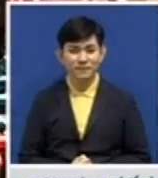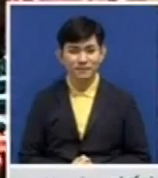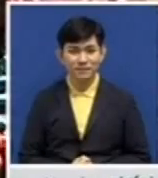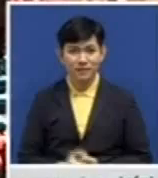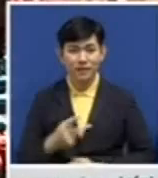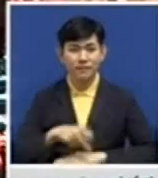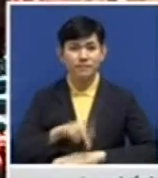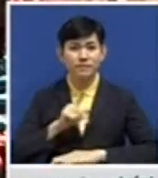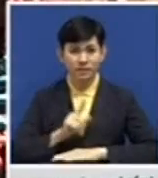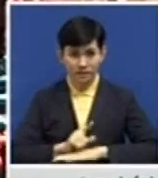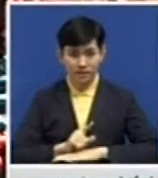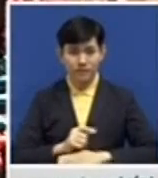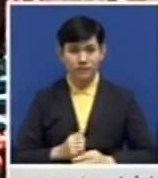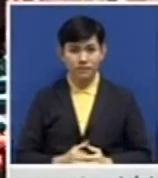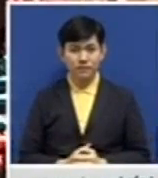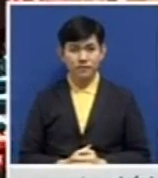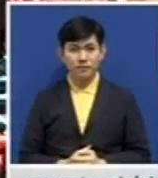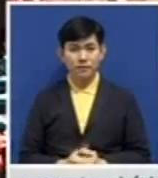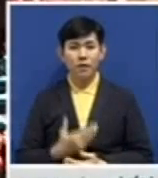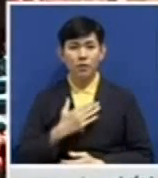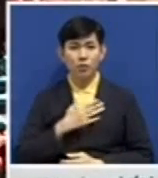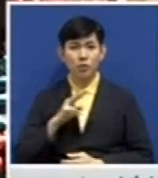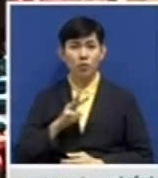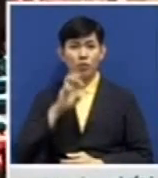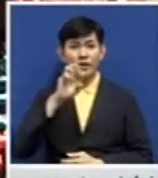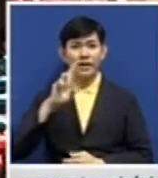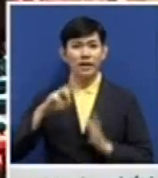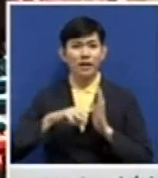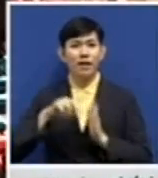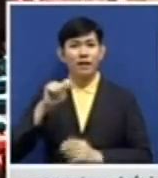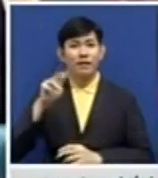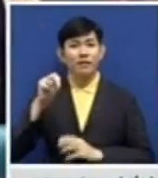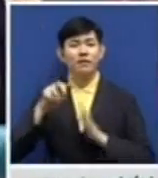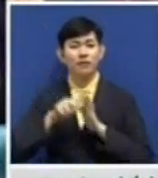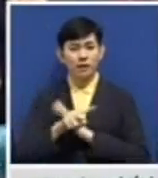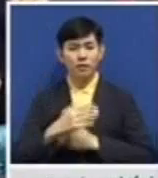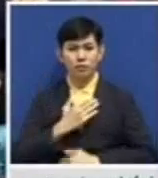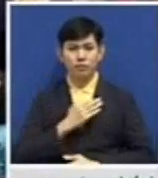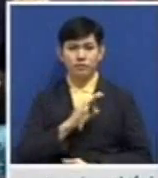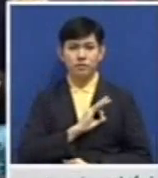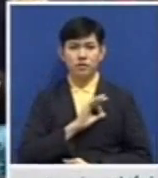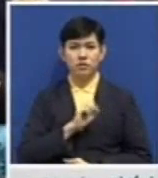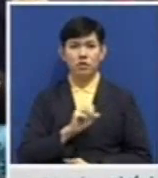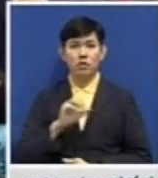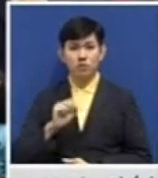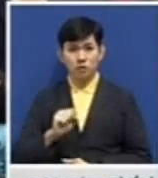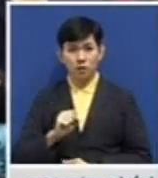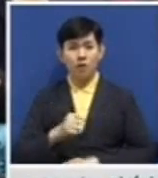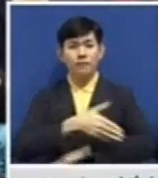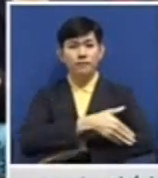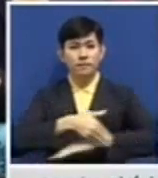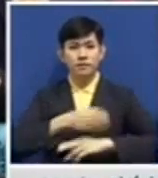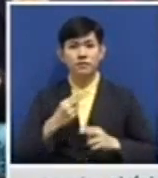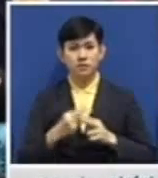ท่านประธานที่เคารพกับผมวิรัติรัตนเศษสมาชิกสภาผู้แทนราษฎรแบบบัญชีร